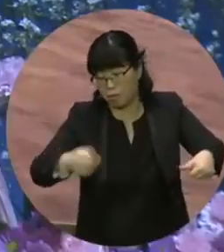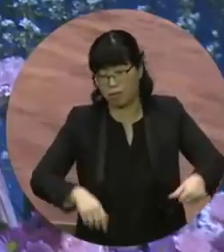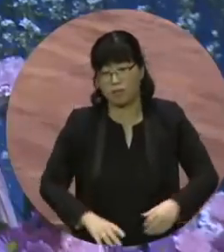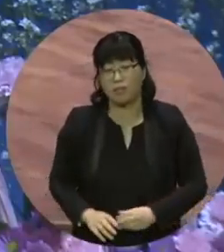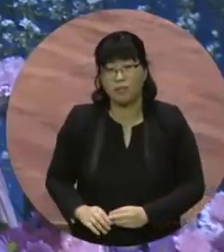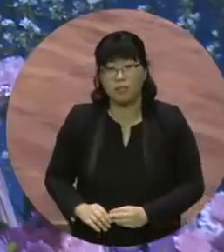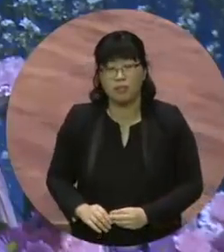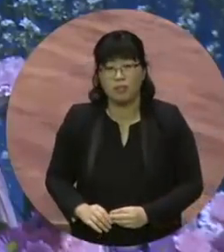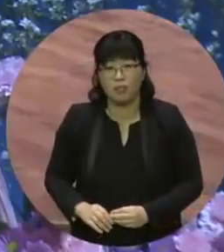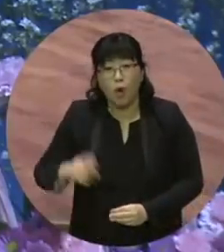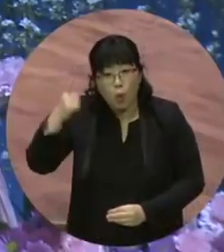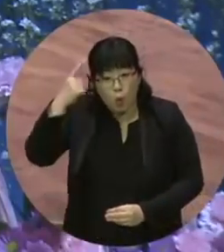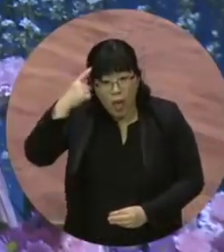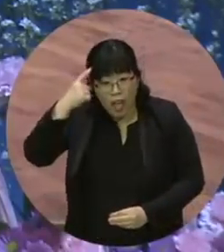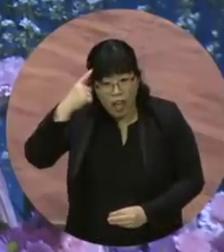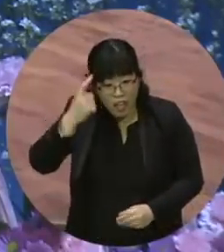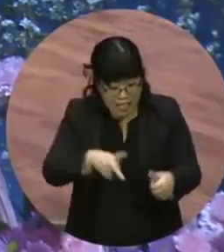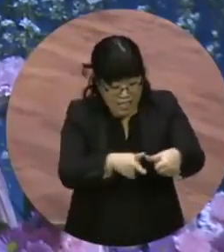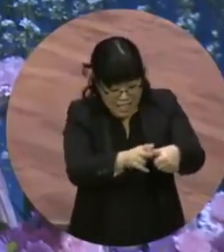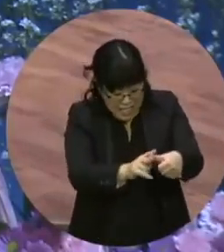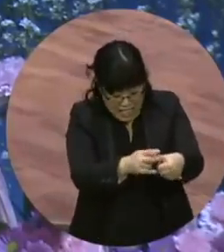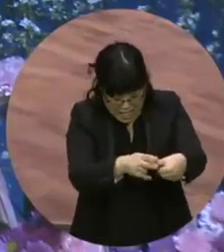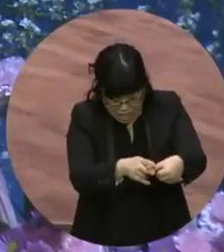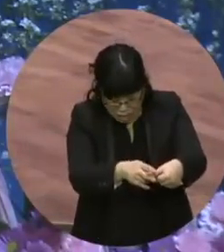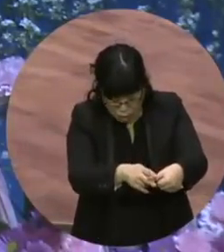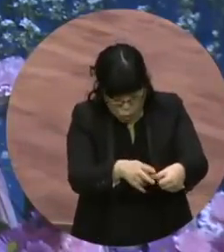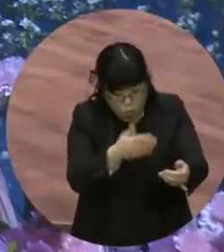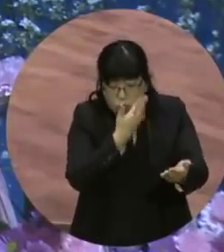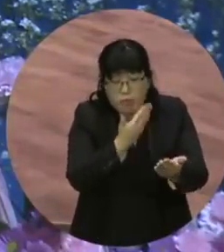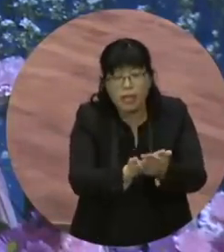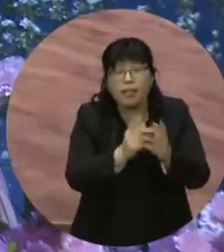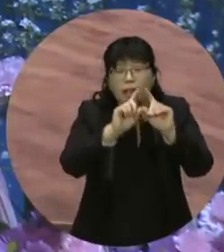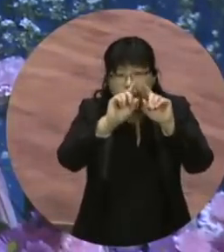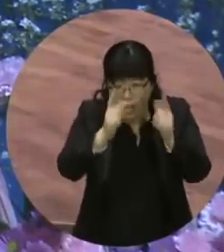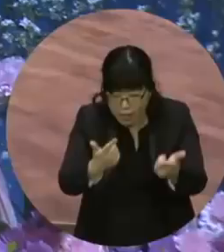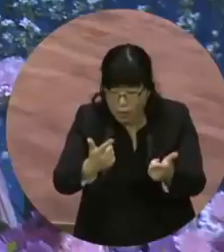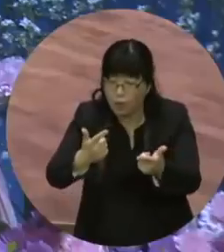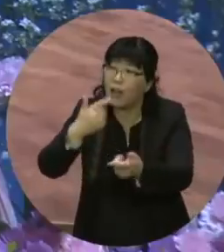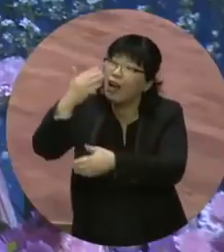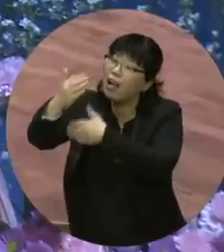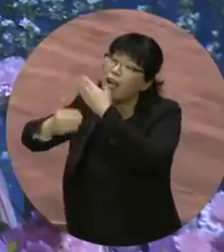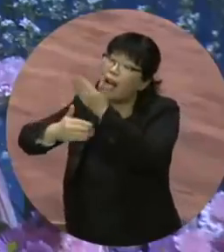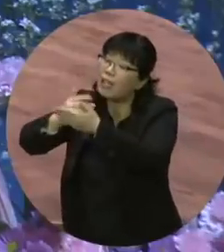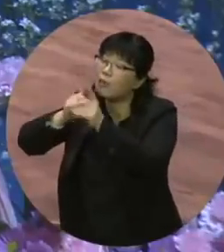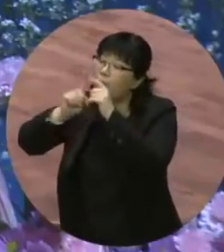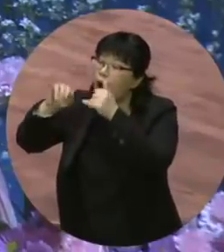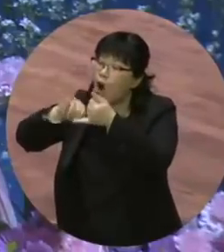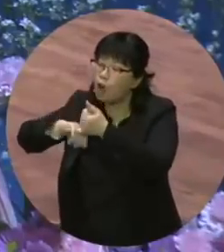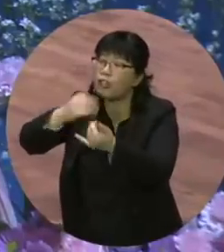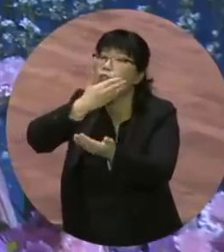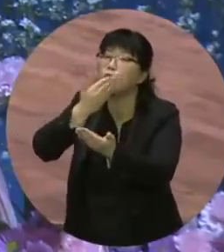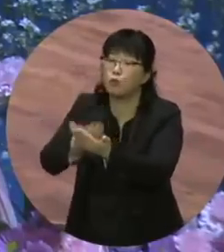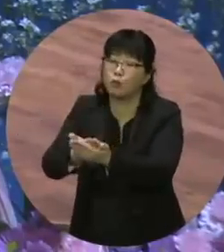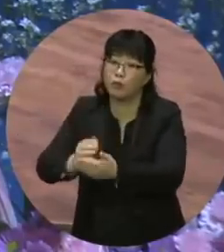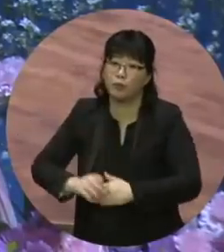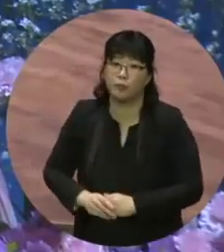언약이 중요하기 때문에 이 한 것이지. 그런데 예수 그리스도가 오신 이후에는,